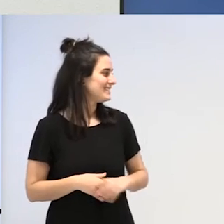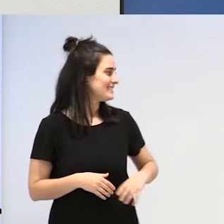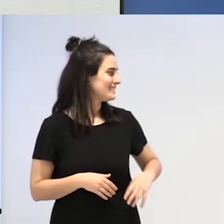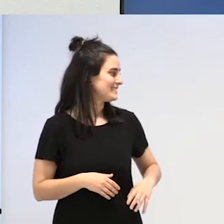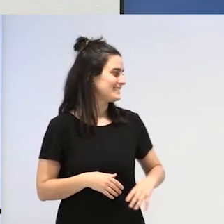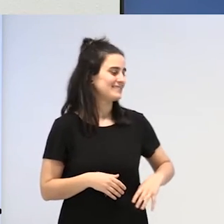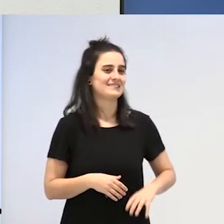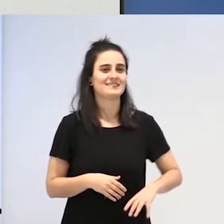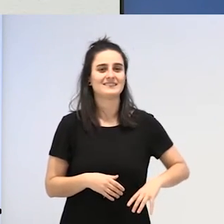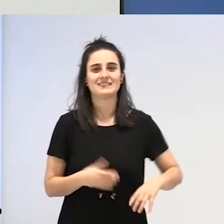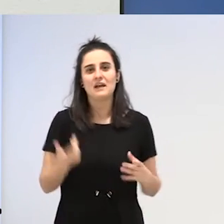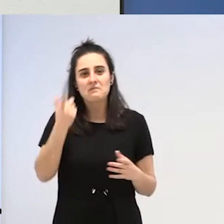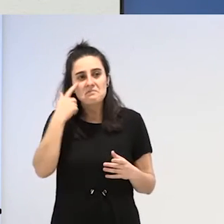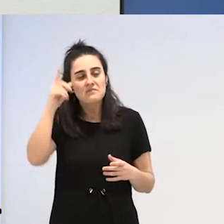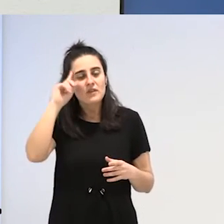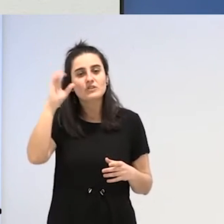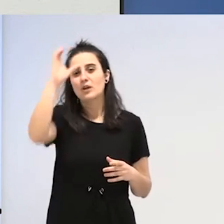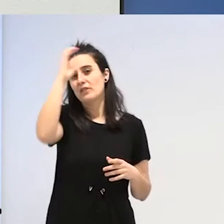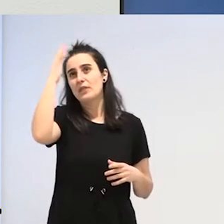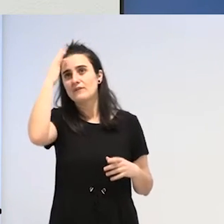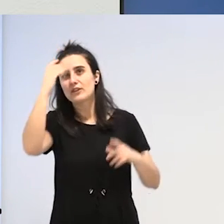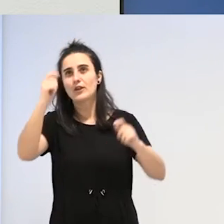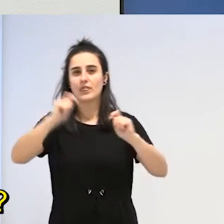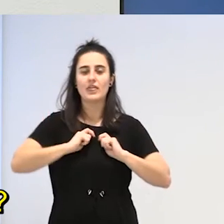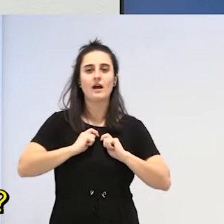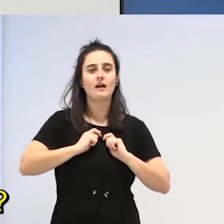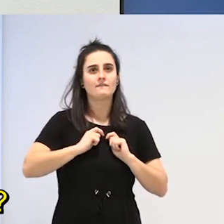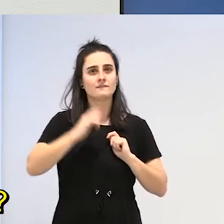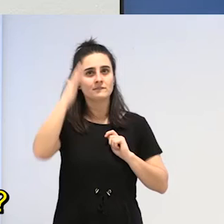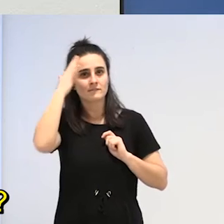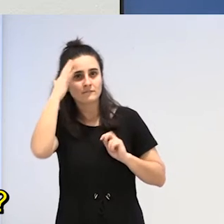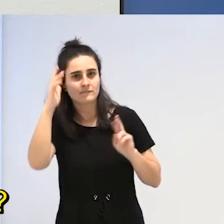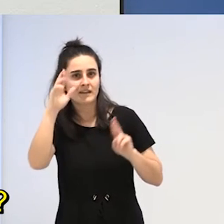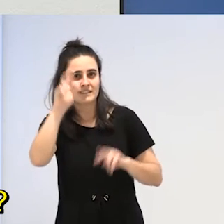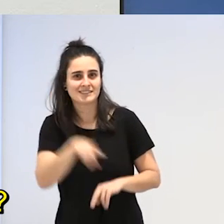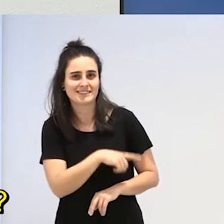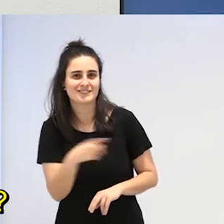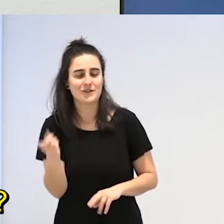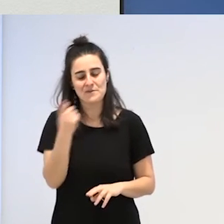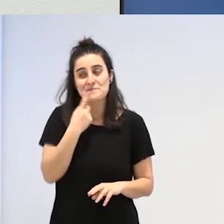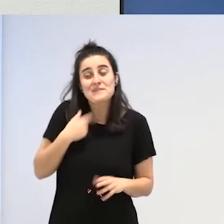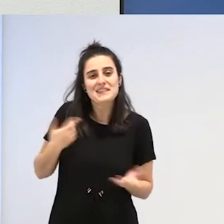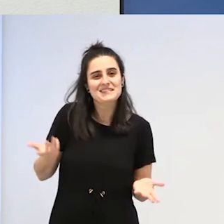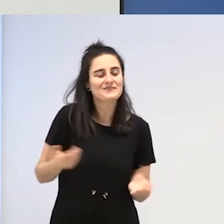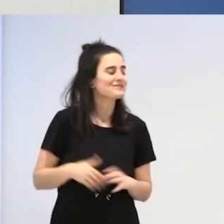Eta ni pozgarria den, edo pixkat itxaro pentsu bat. Zer izango zen uki honetaz.